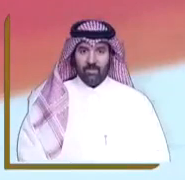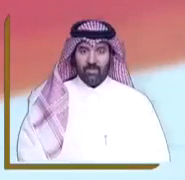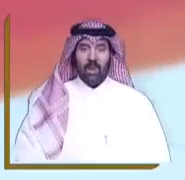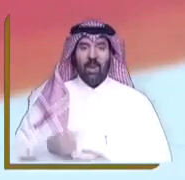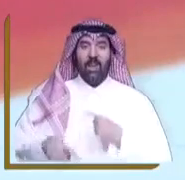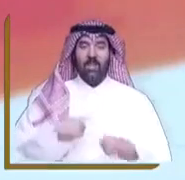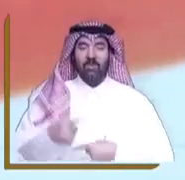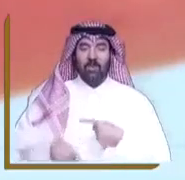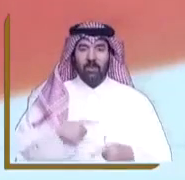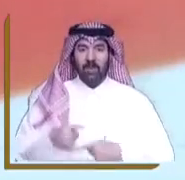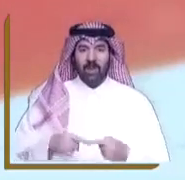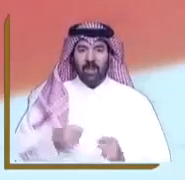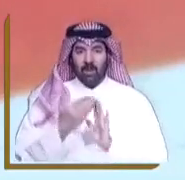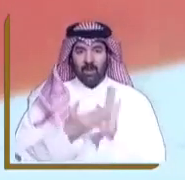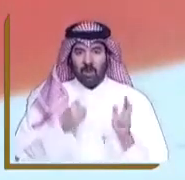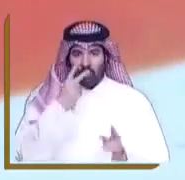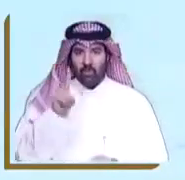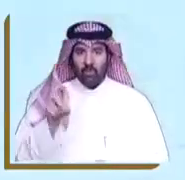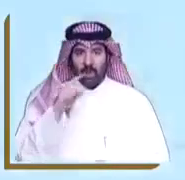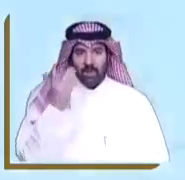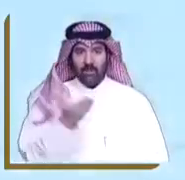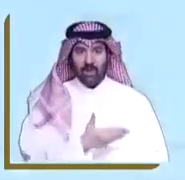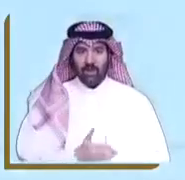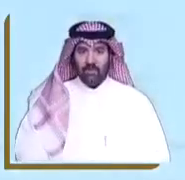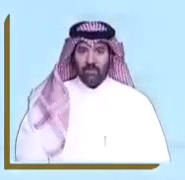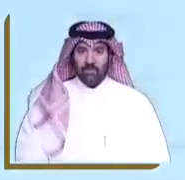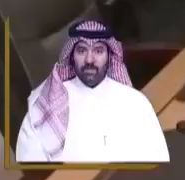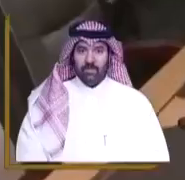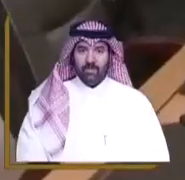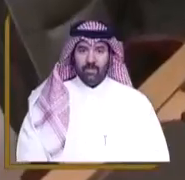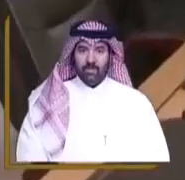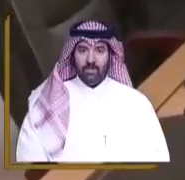النشرة مستمرة من قناة السعودية، فيها بعد الفاصل.